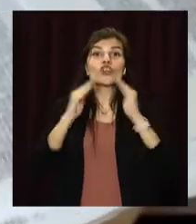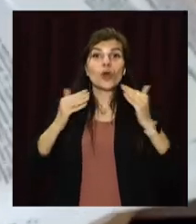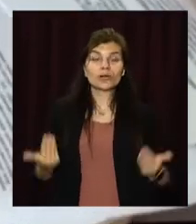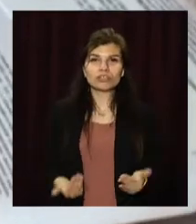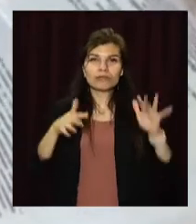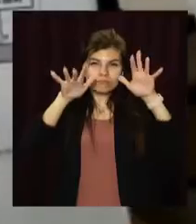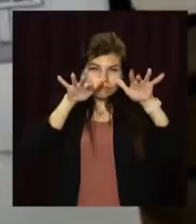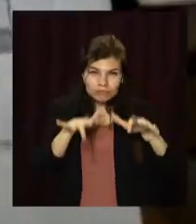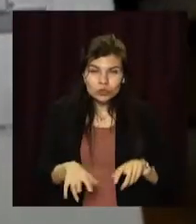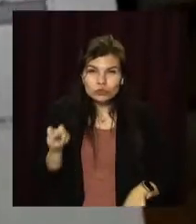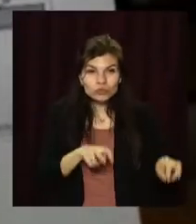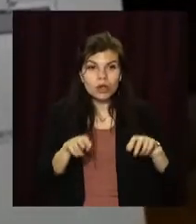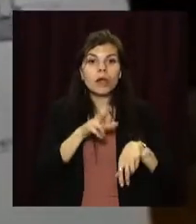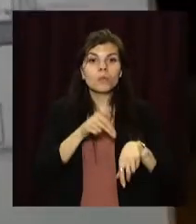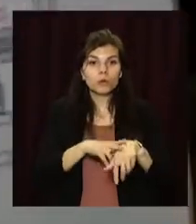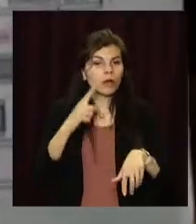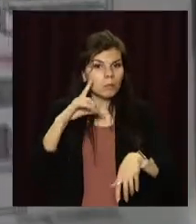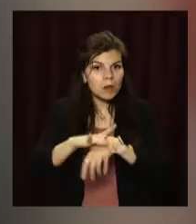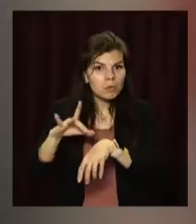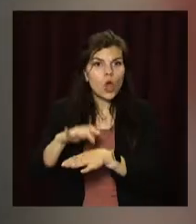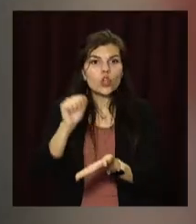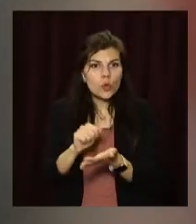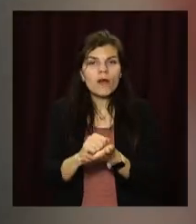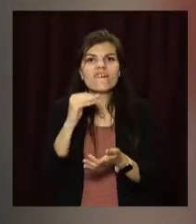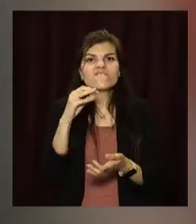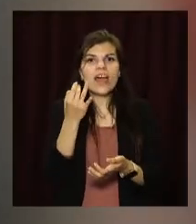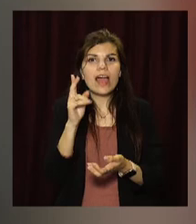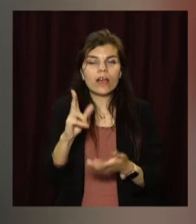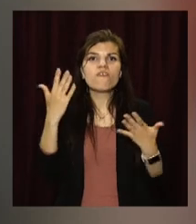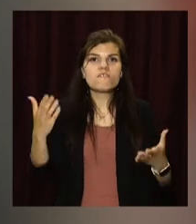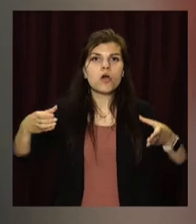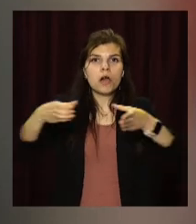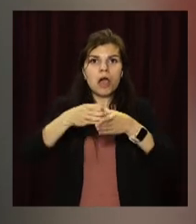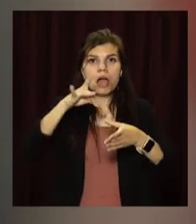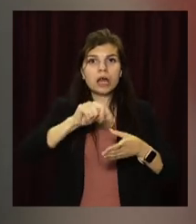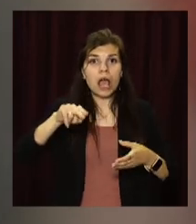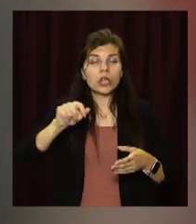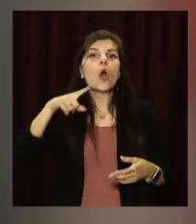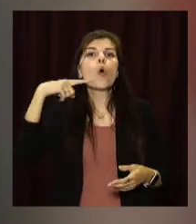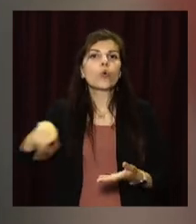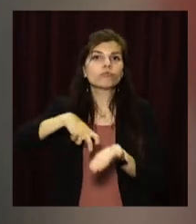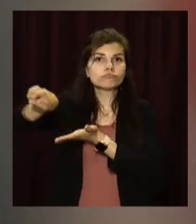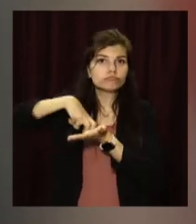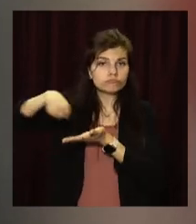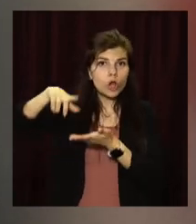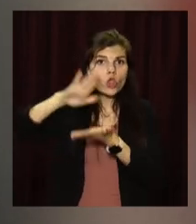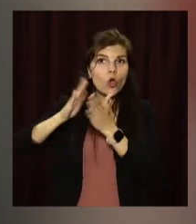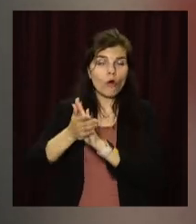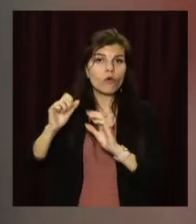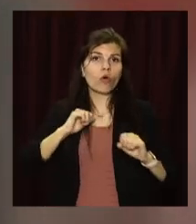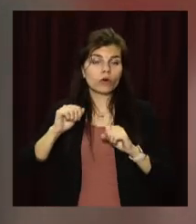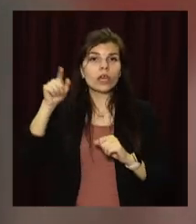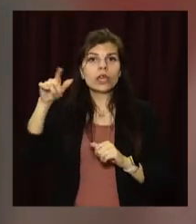активних учасників групи правоохоронці виявили документи фейкових народних рад, листування з російськими кураторами та довідки